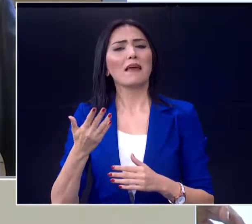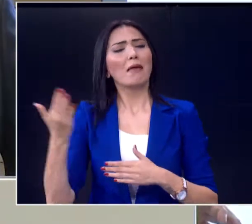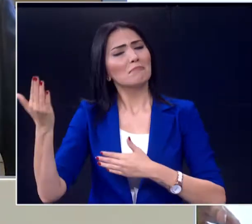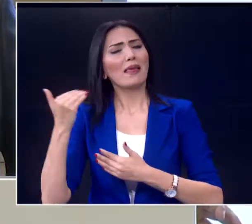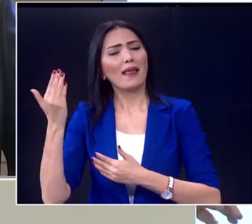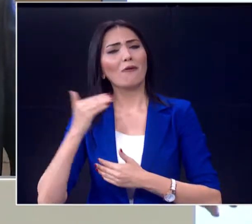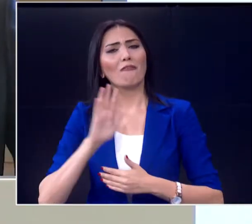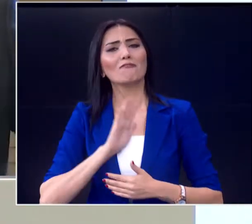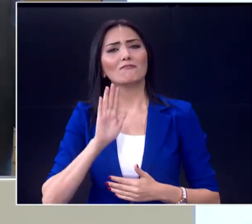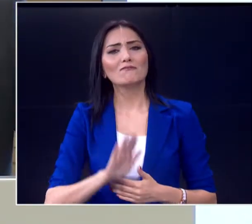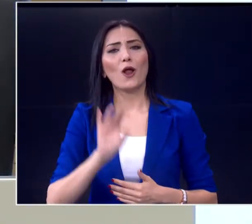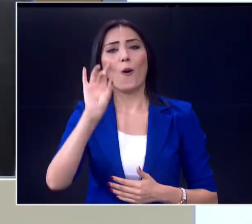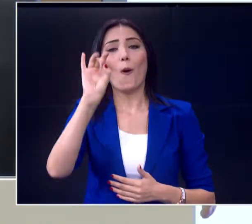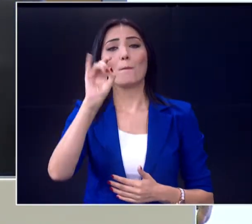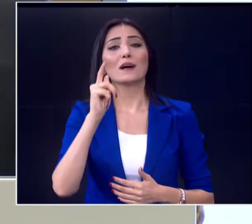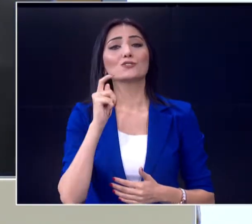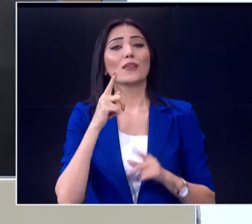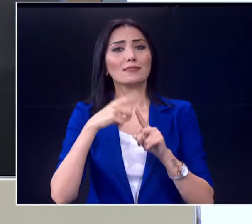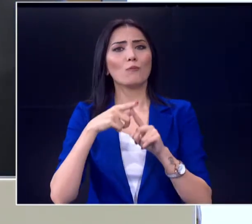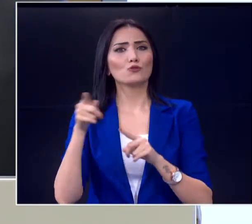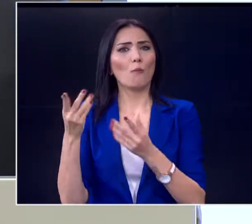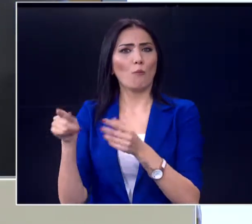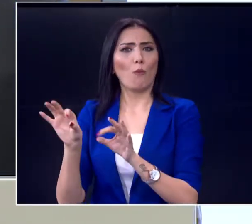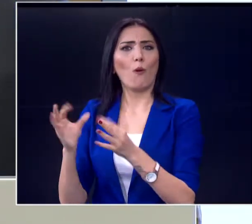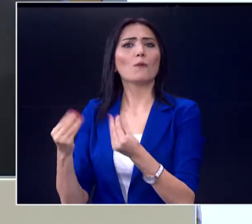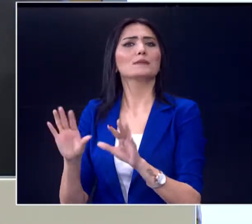geliyor. 15 Temmuz'da öyle olmadı mı?